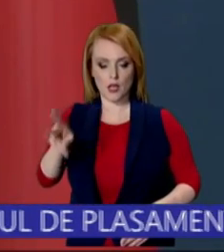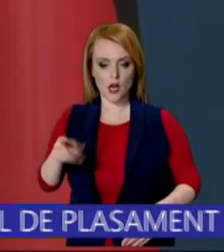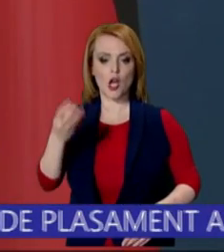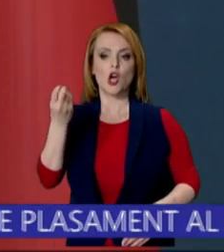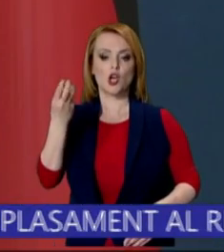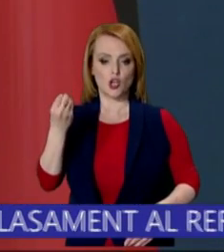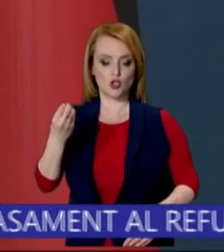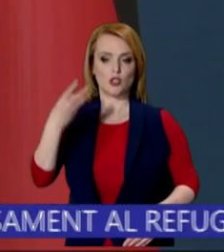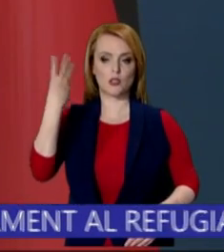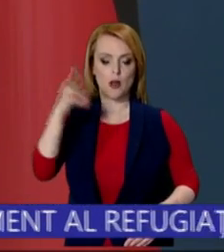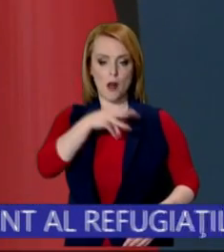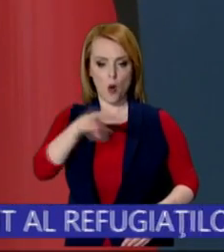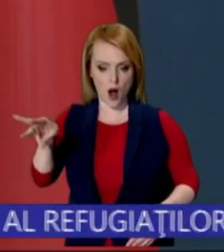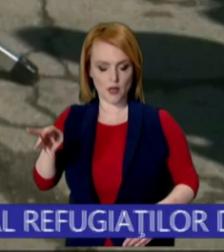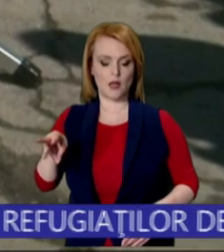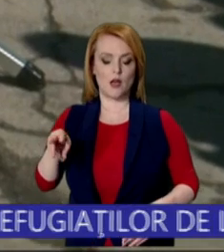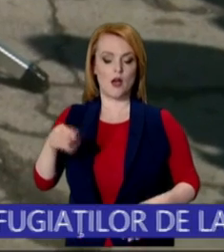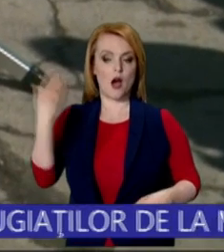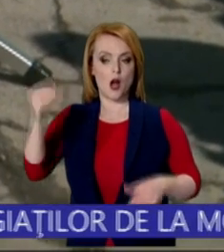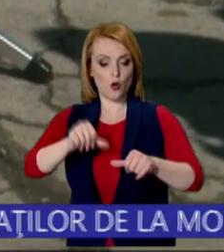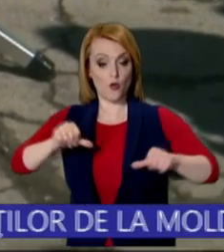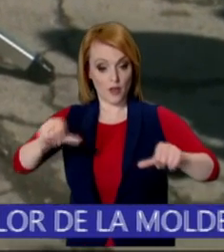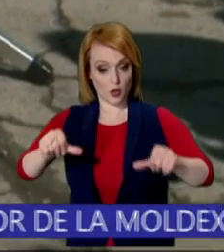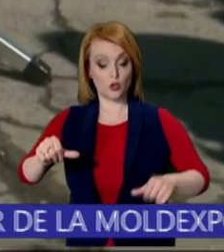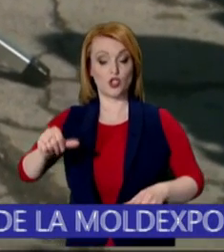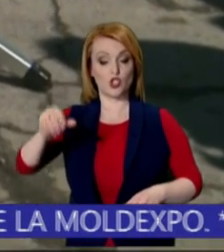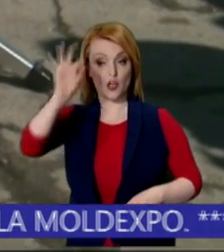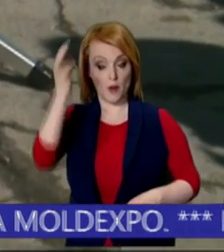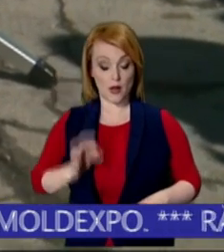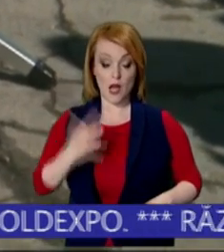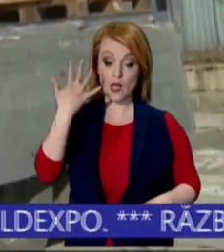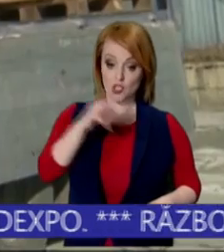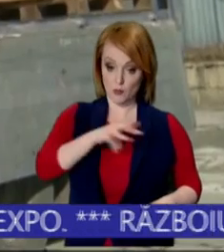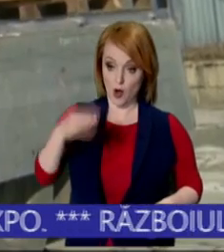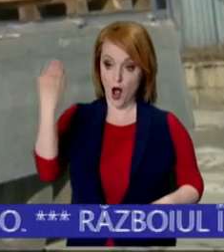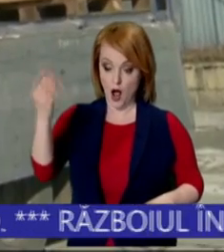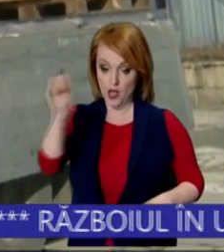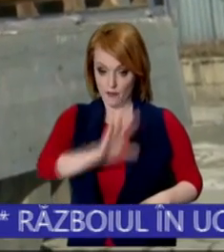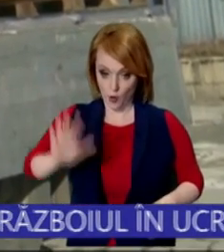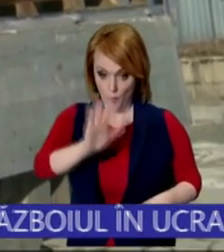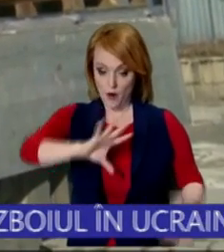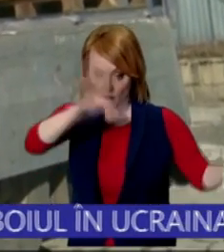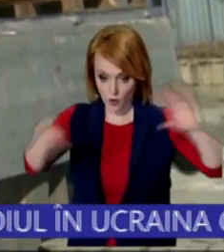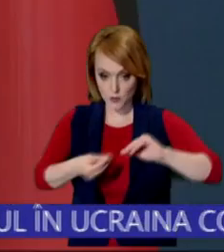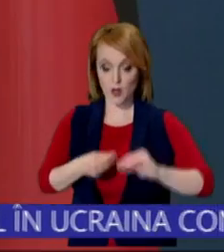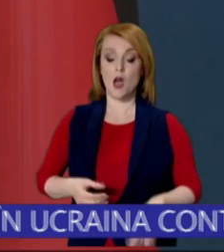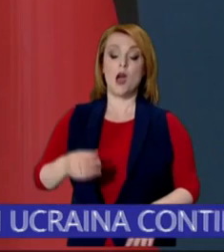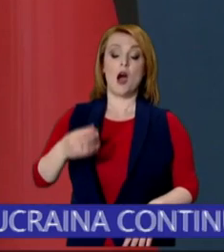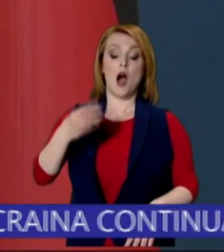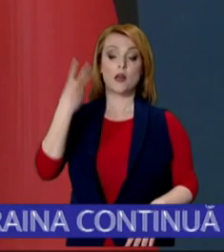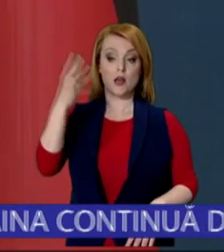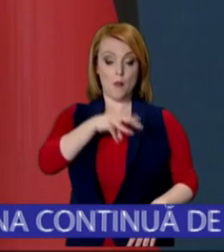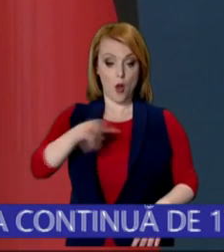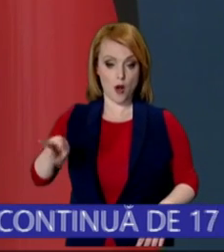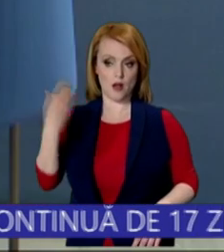partea guvernului german. Totodată vom oferi paturi de campanie, saci de dormit, corturi, aparate de încălzit, saltele, dar